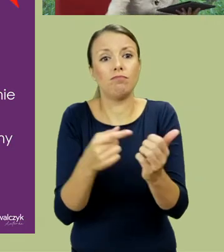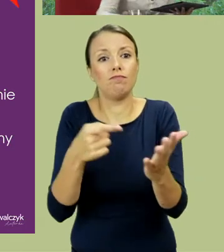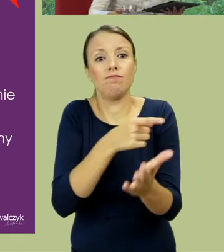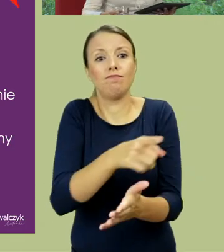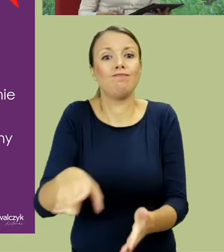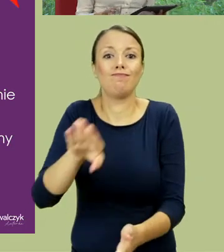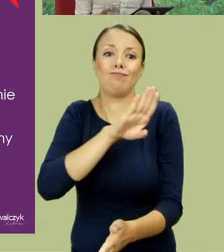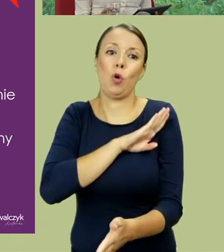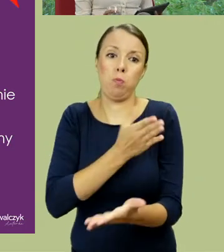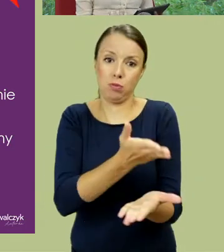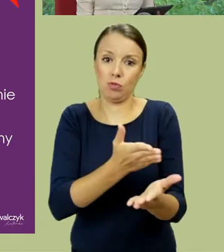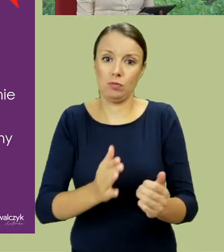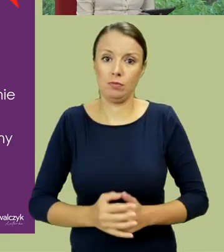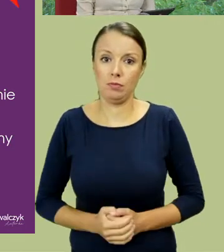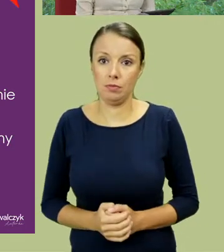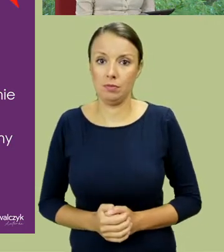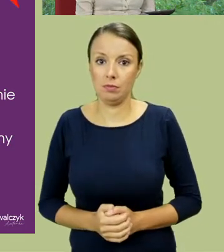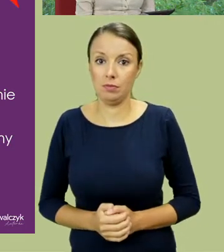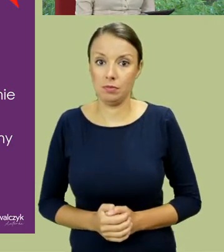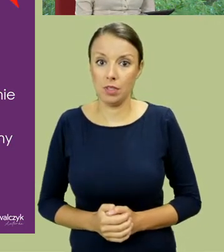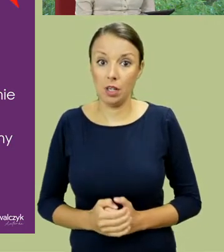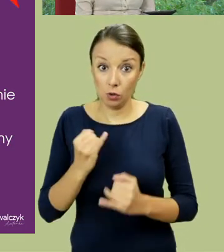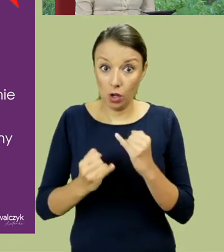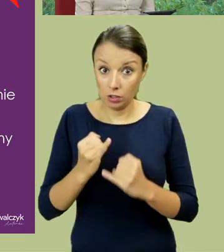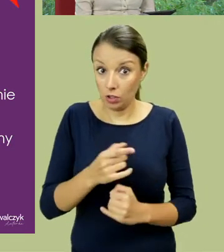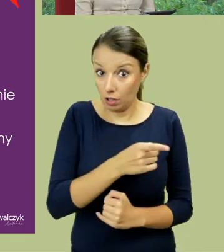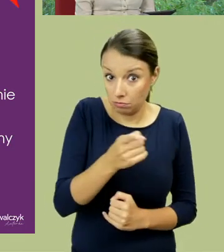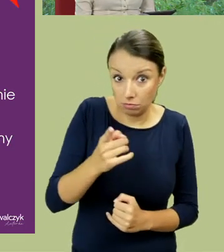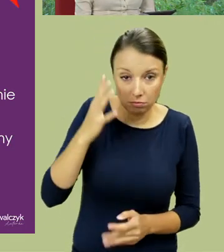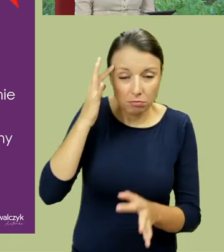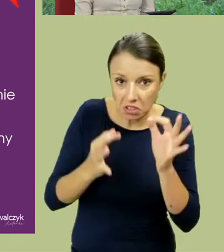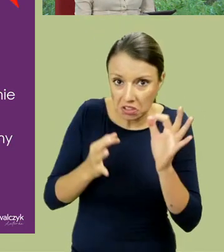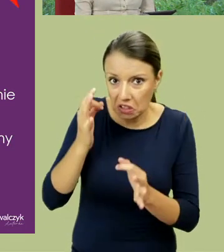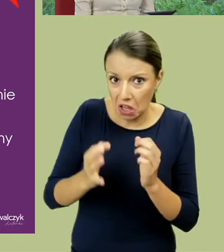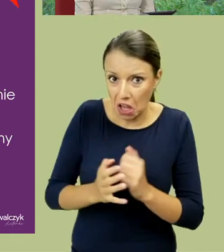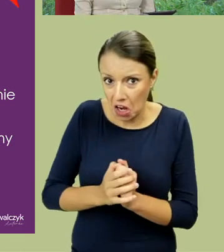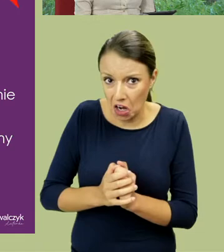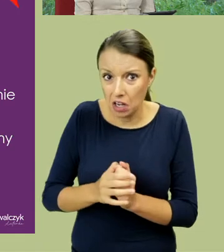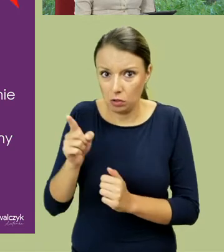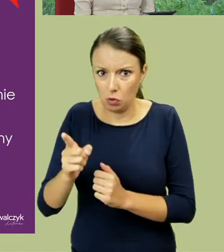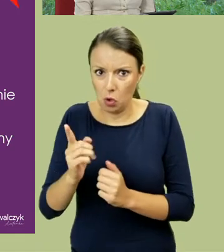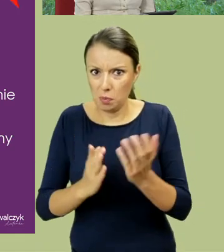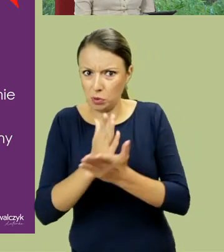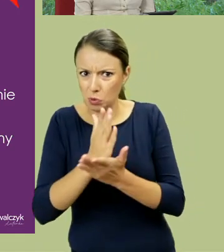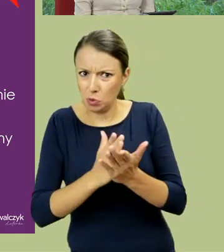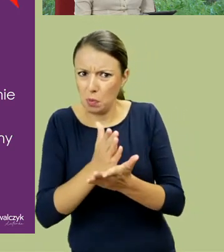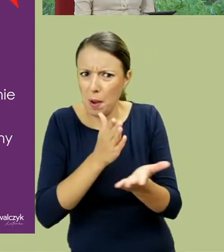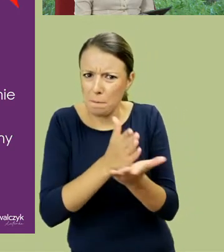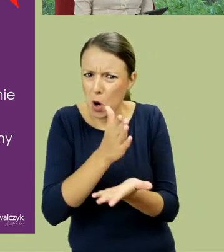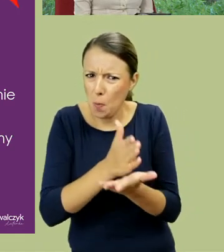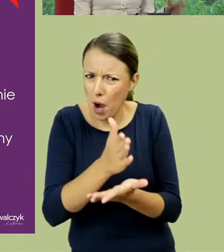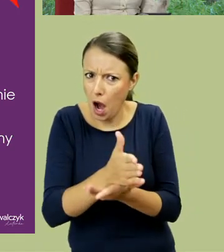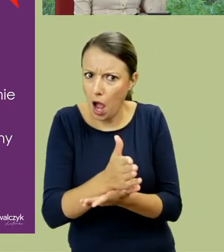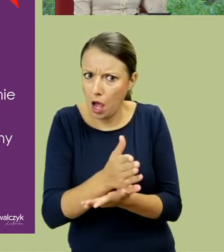jeśli ktoś jeszcze z Państwa miał wątpliwości, czy rzeczywiście ta służba pomocnicza była lżejsza,